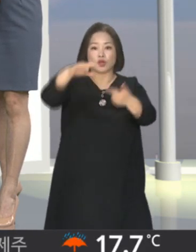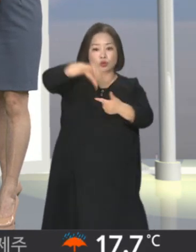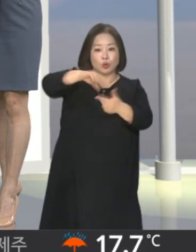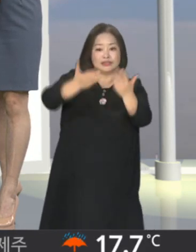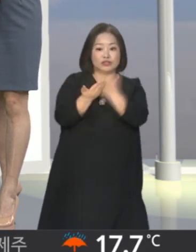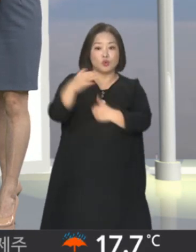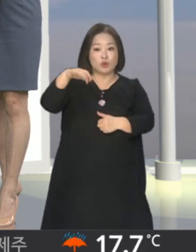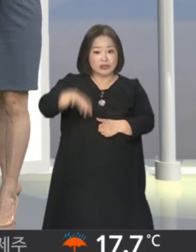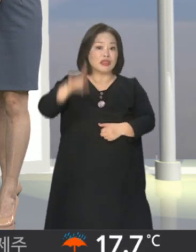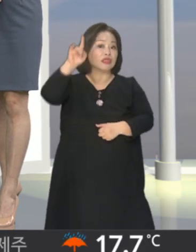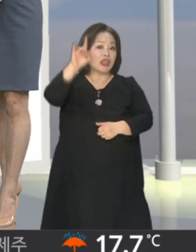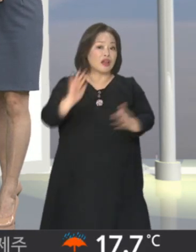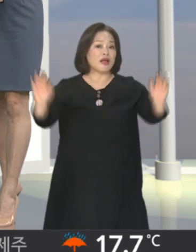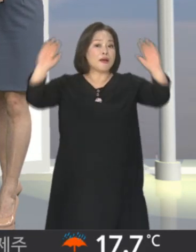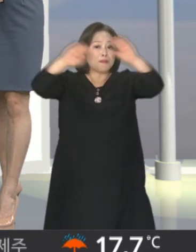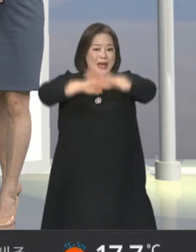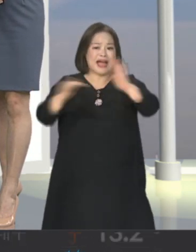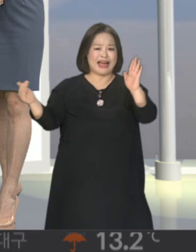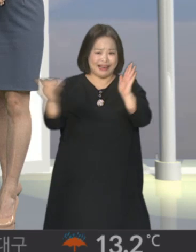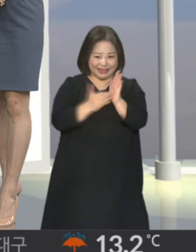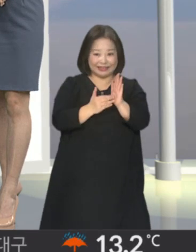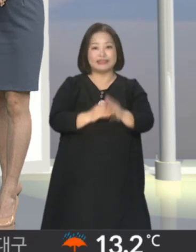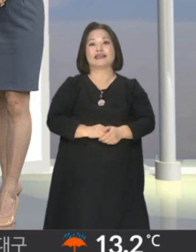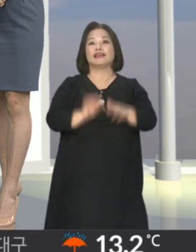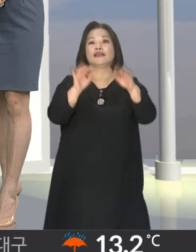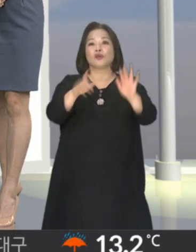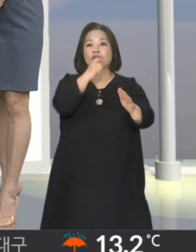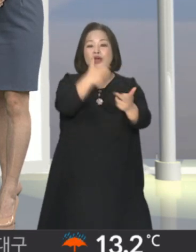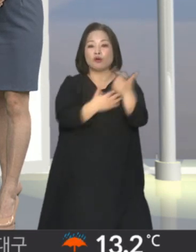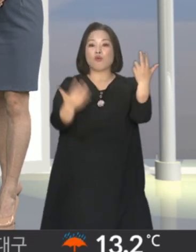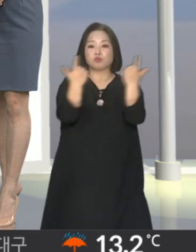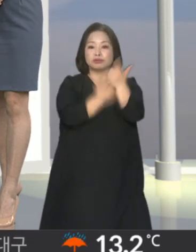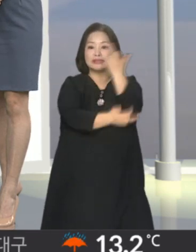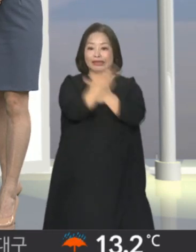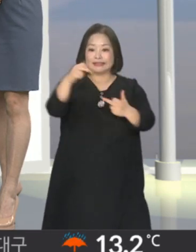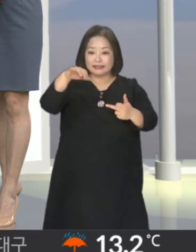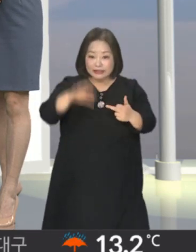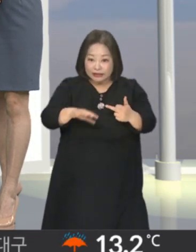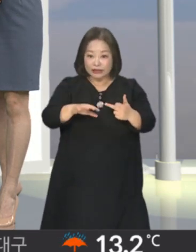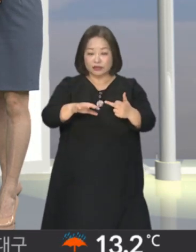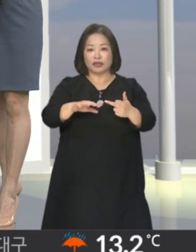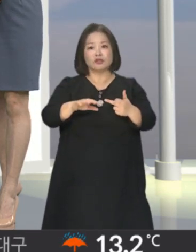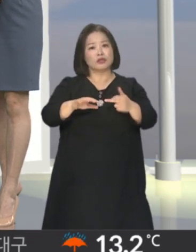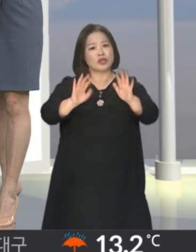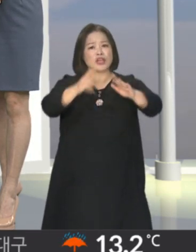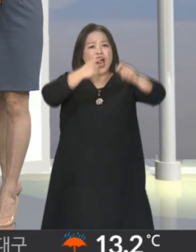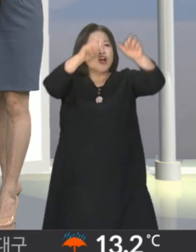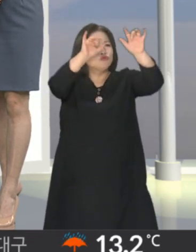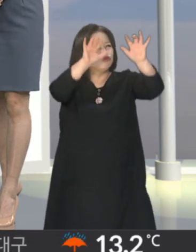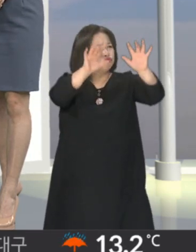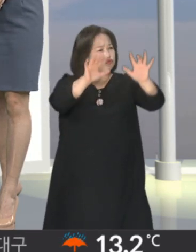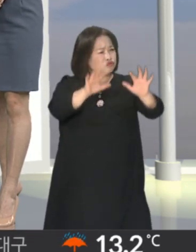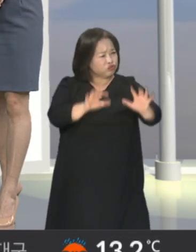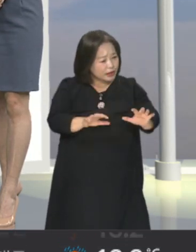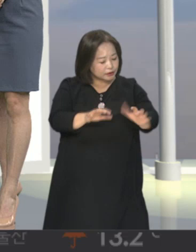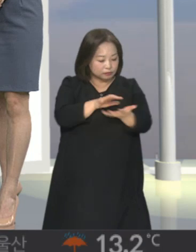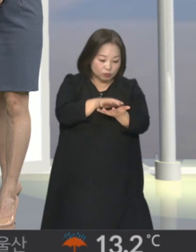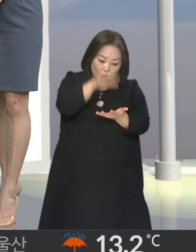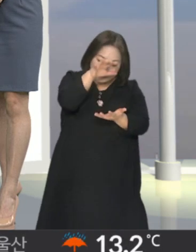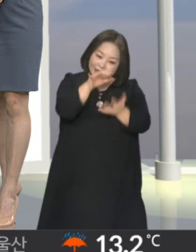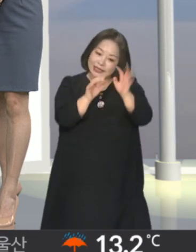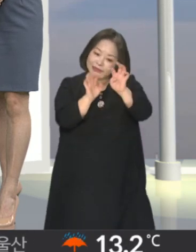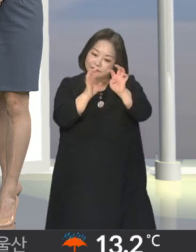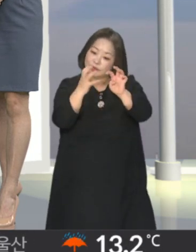제주는 내일 저녁까지 이어지겠습니다. 그 사이 강원 북부 산지에는 최고 40cm의 폭설이 더 내려